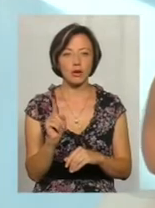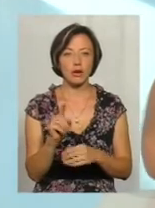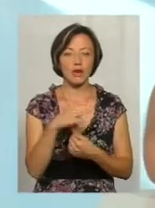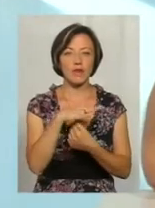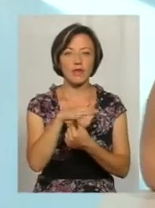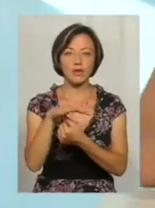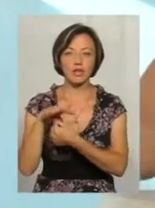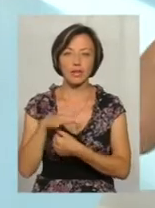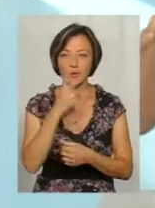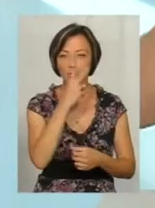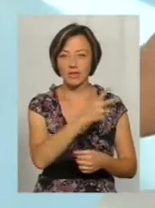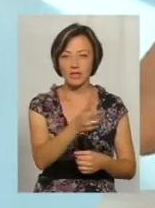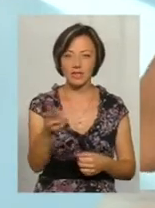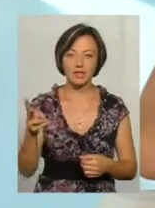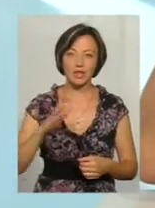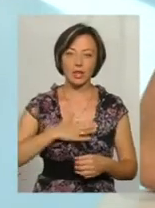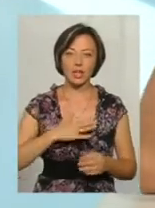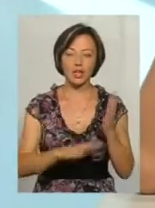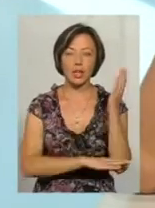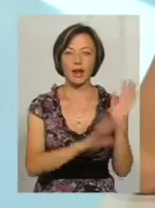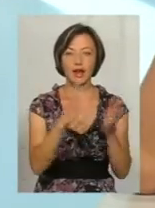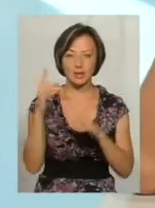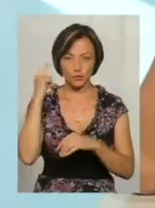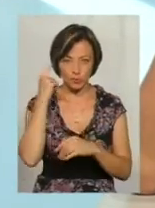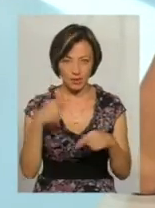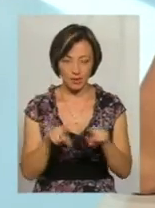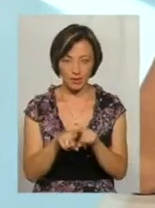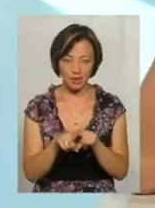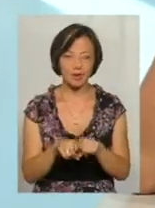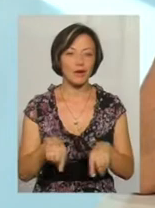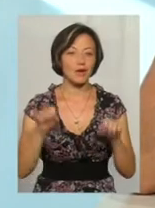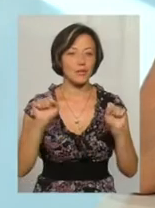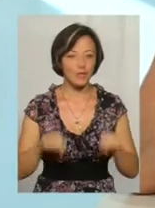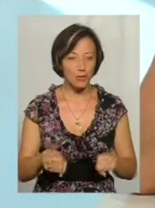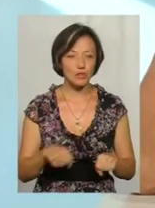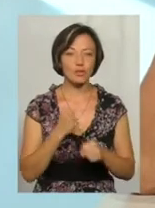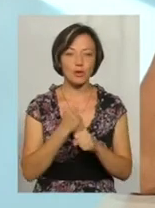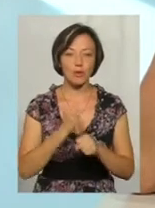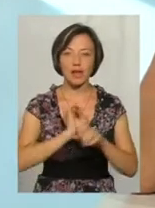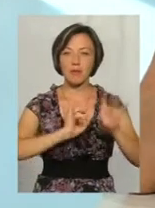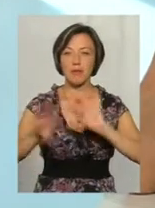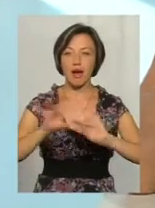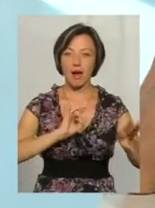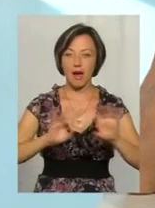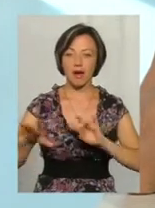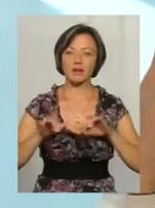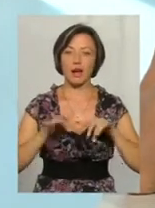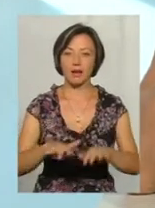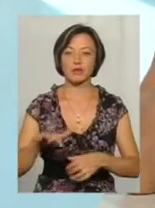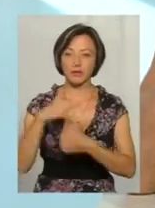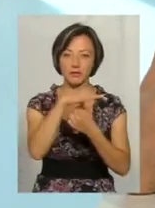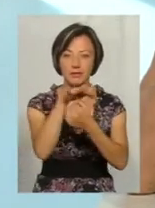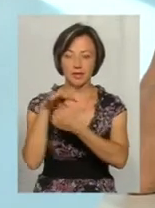вертоліті об'їхав і подивився зверху на наші ліси. Правильно? Чули ви таке? Так можна зробити піар-акцію, політати на літаку